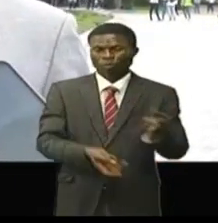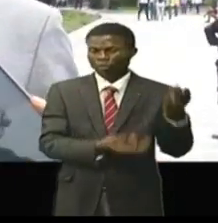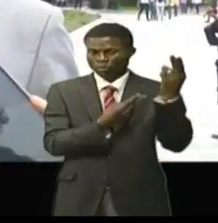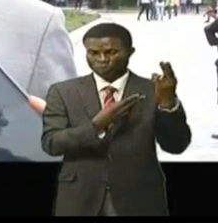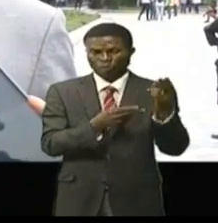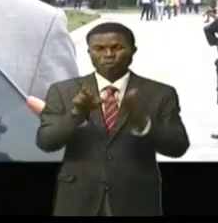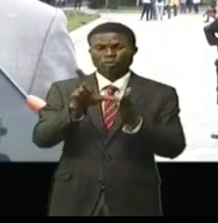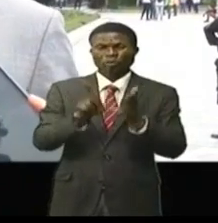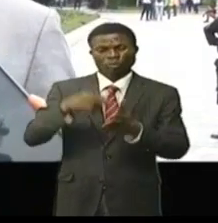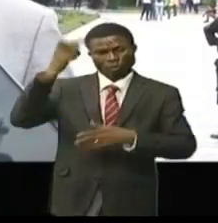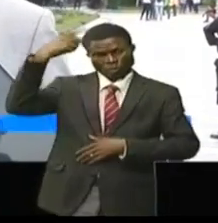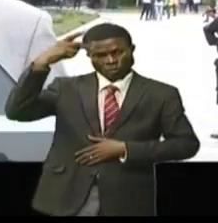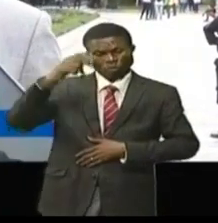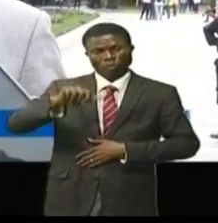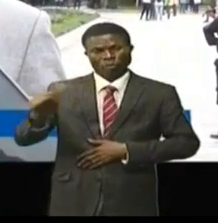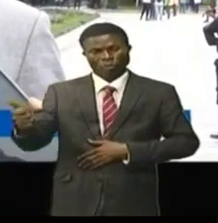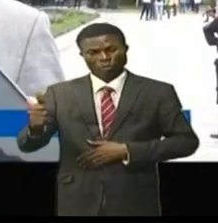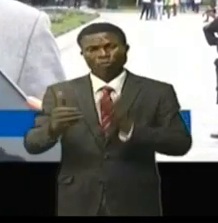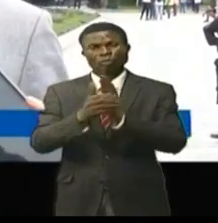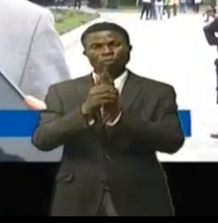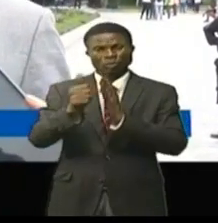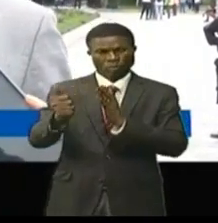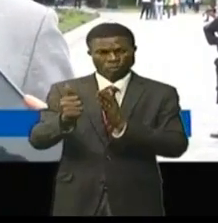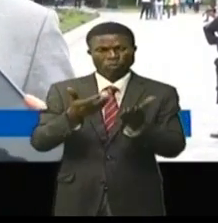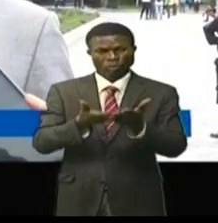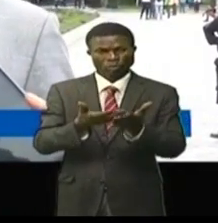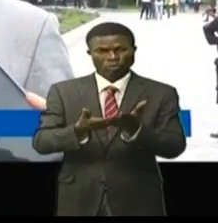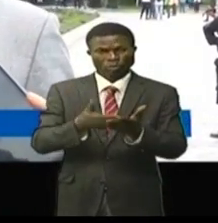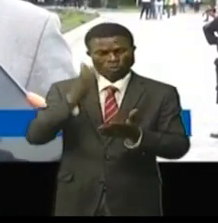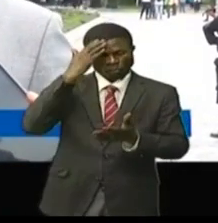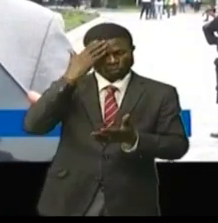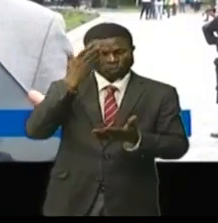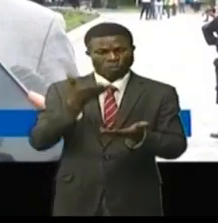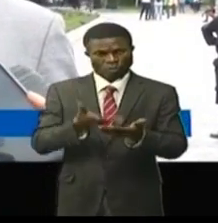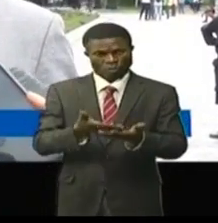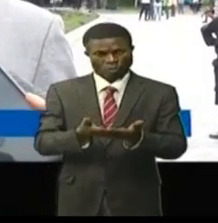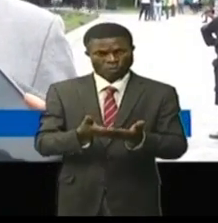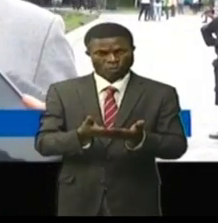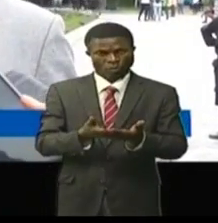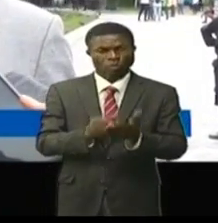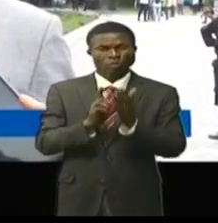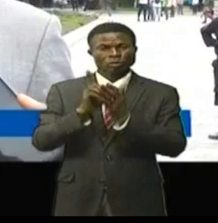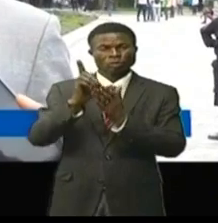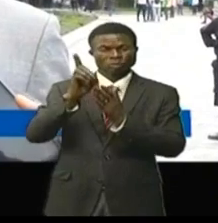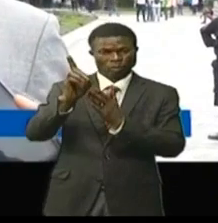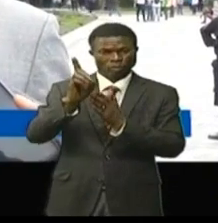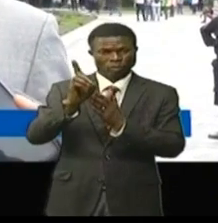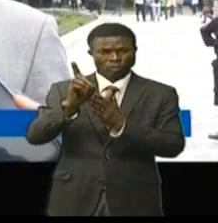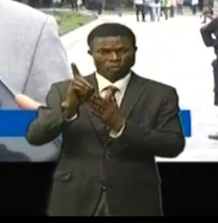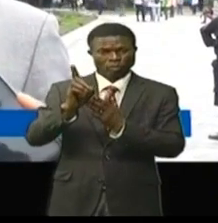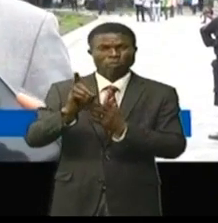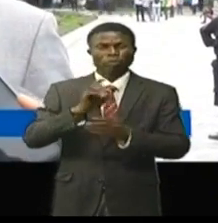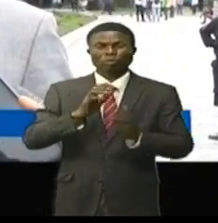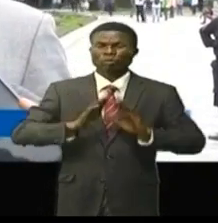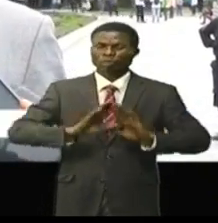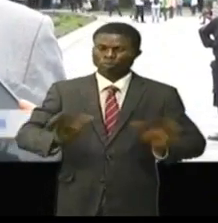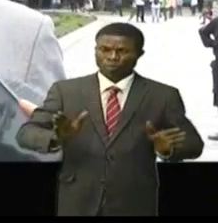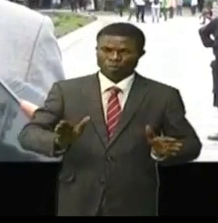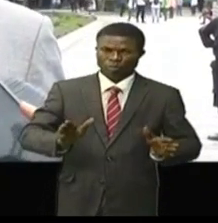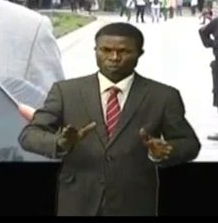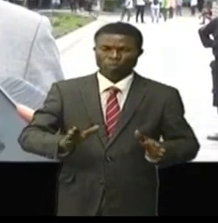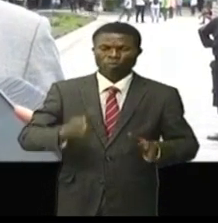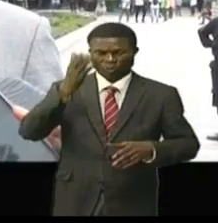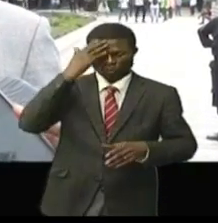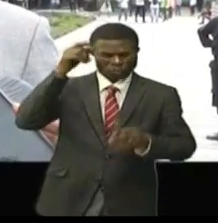l'éthique. Il y a d'autres qualités qu'il faut avoir, savoir communiquer, développer un charisme, bien